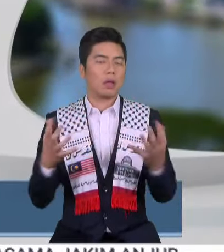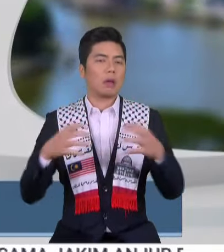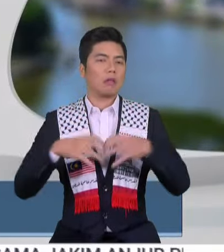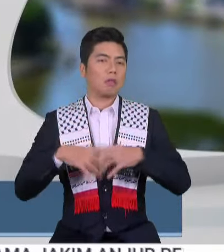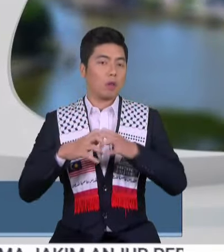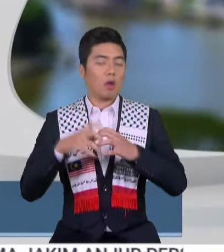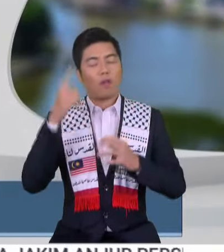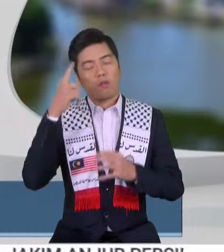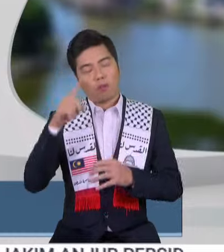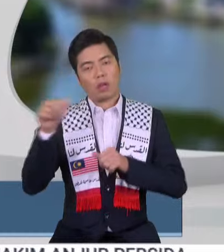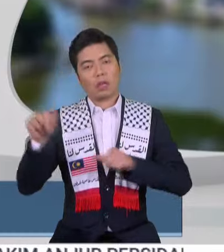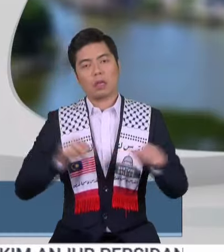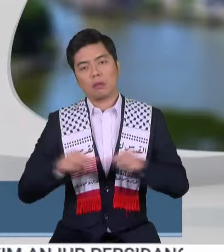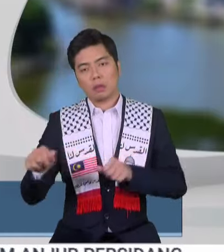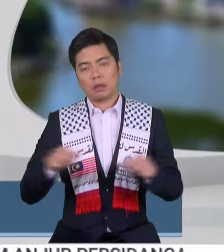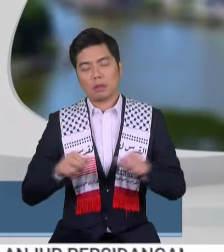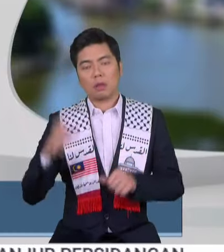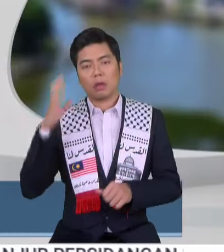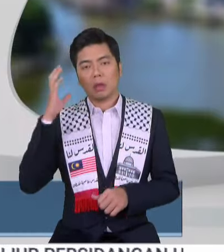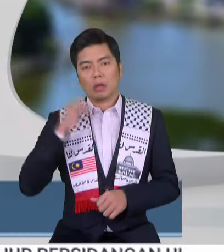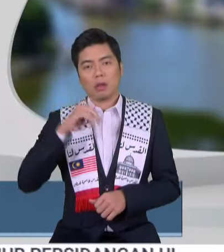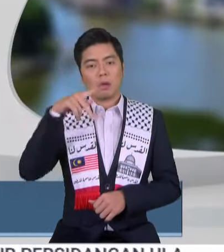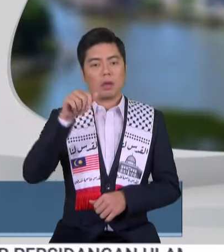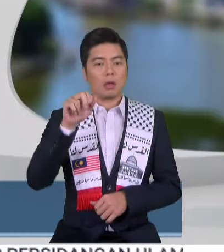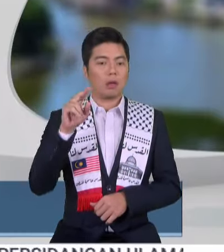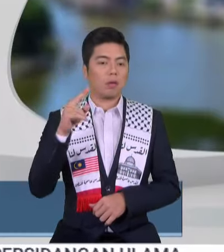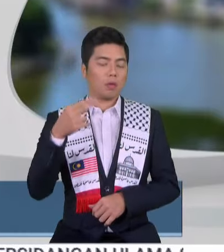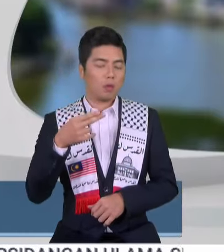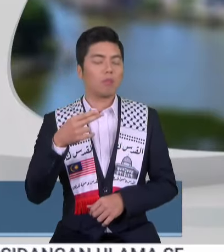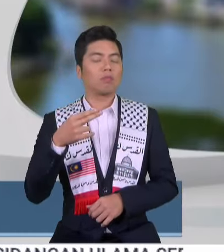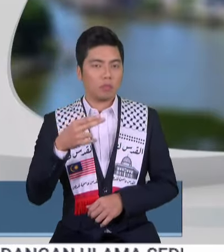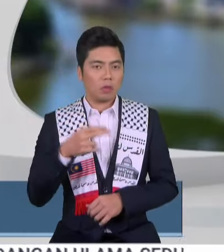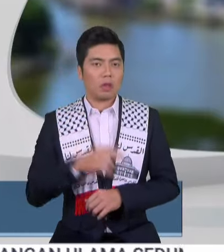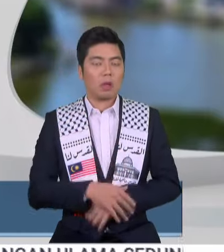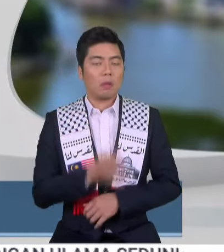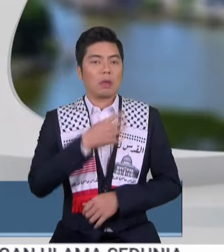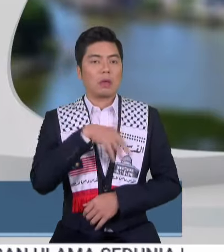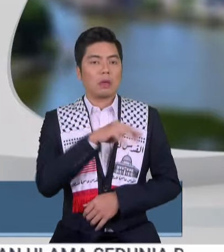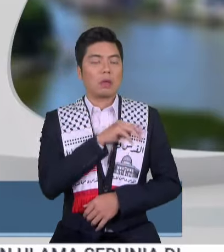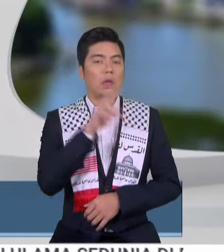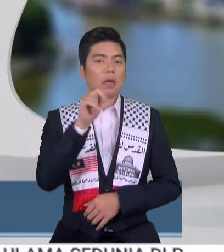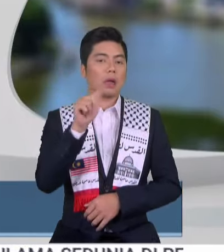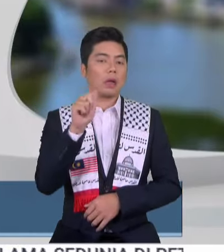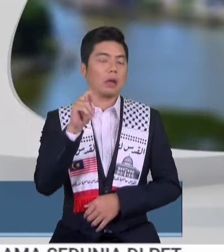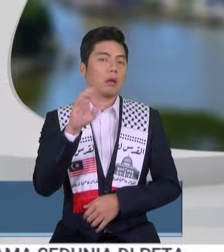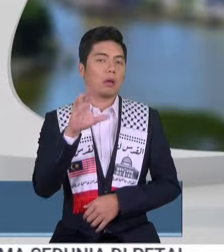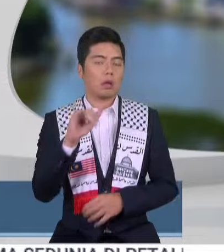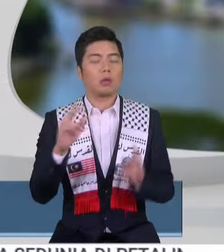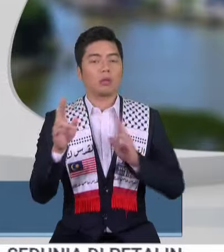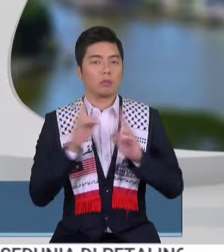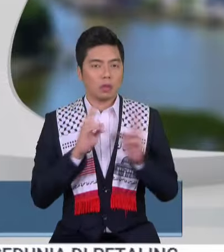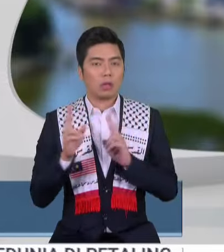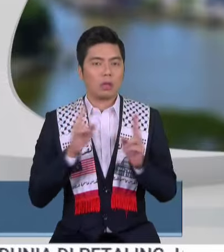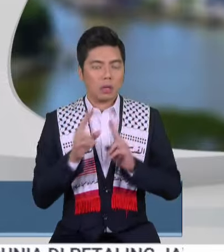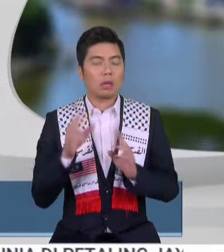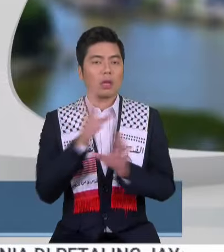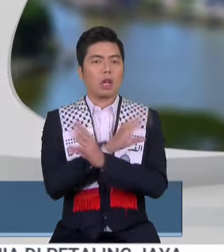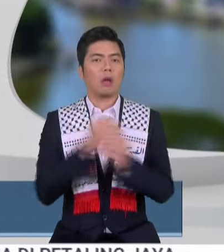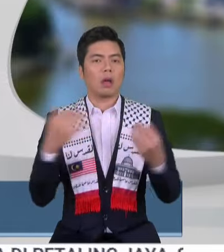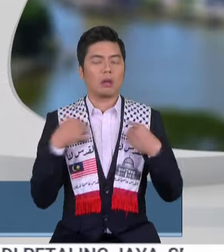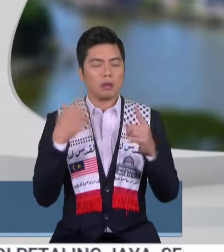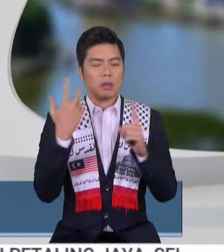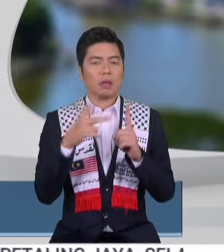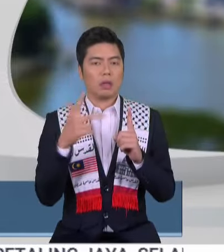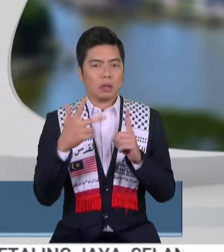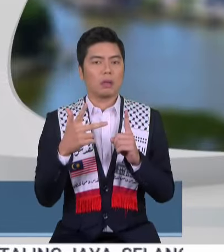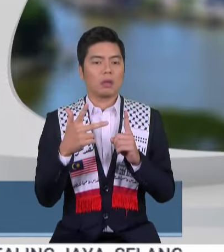aktiviti warga emas PAWE ditubuhkan khususnya di negeri ini. Menterinya Dato' Sri Nancy Shukri berkata setakat ini Sarawak mempunyai